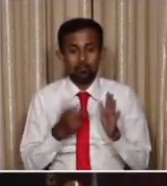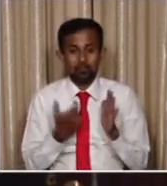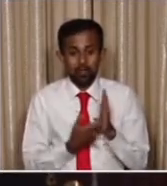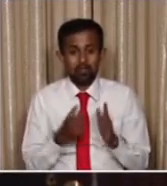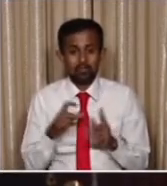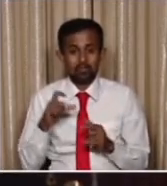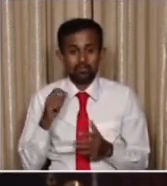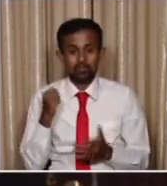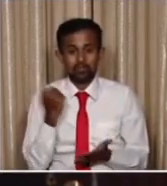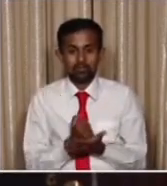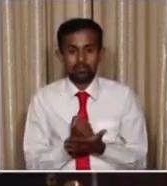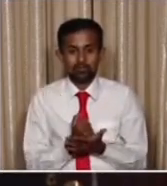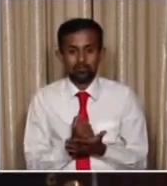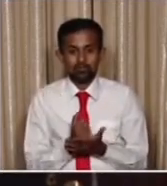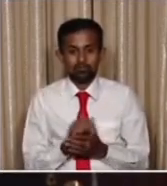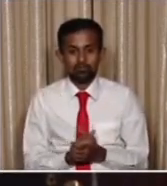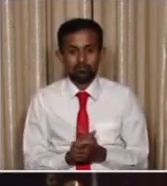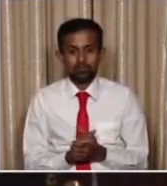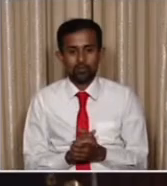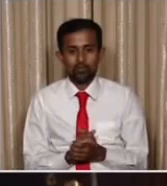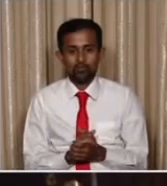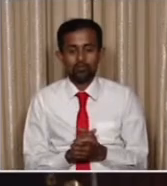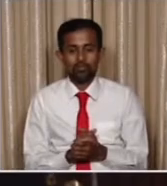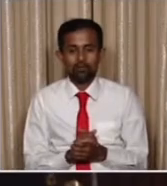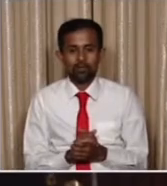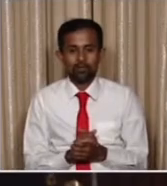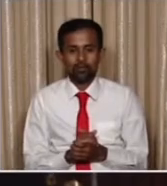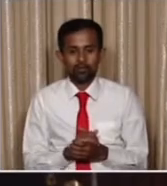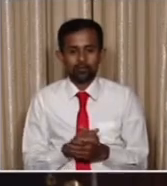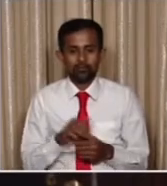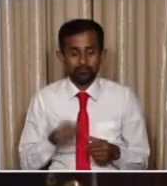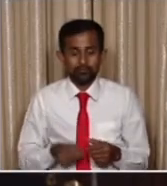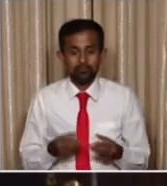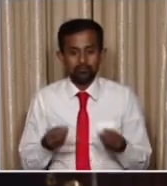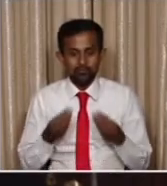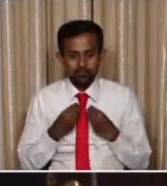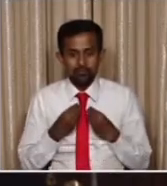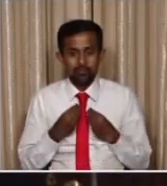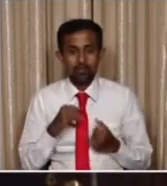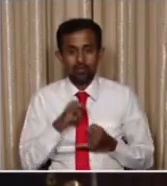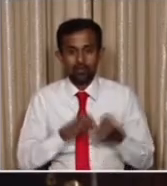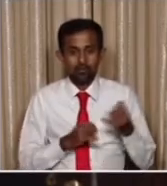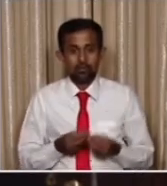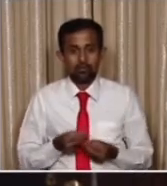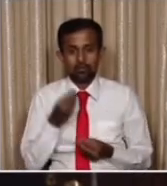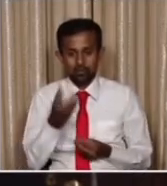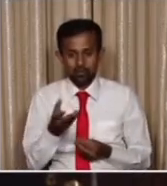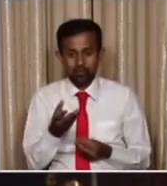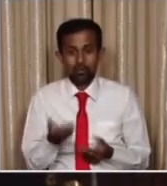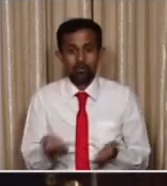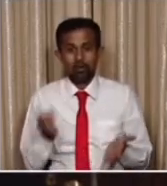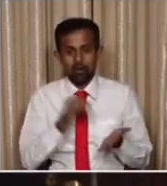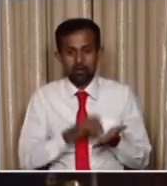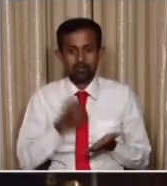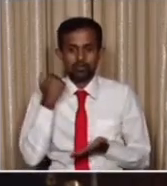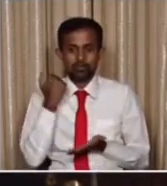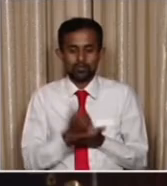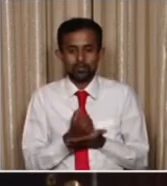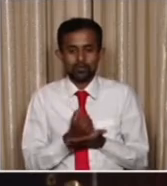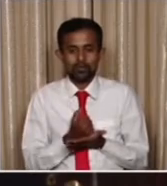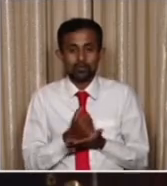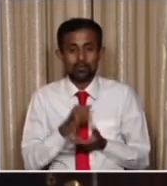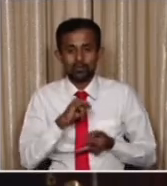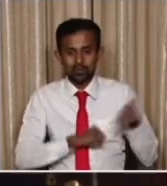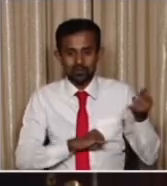ගේ ලියුම එයා මත පදනම් වෙලා මේ ඖෂධය ගේන්න කියලා ලේකම් නිකුත් කරනකොට නැවත ලිපියක්